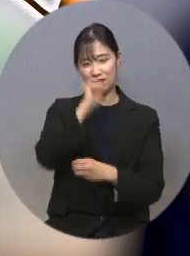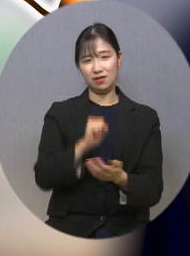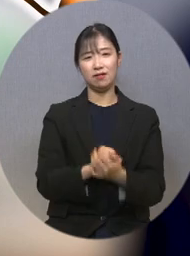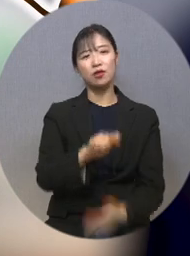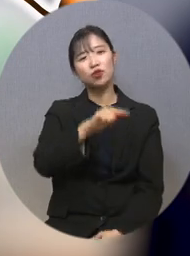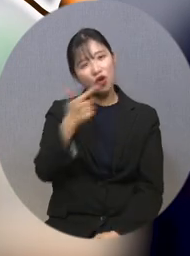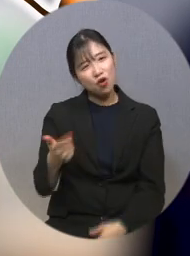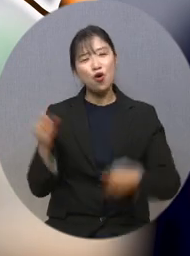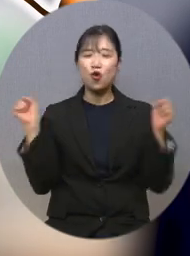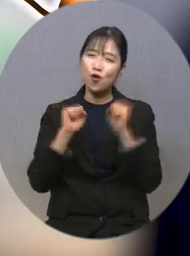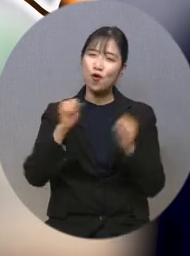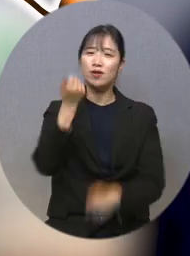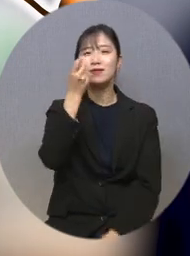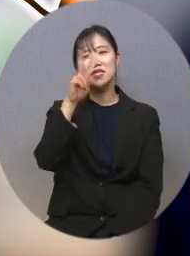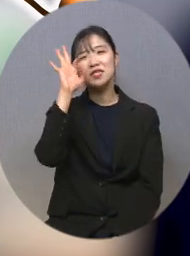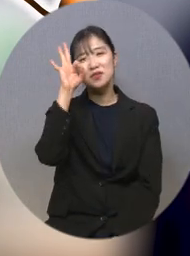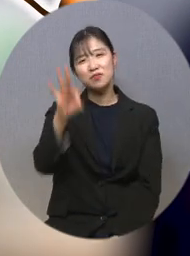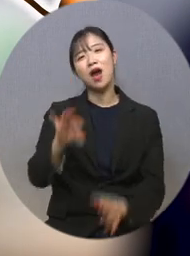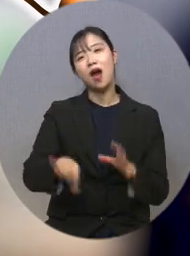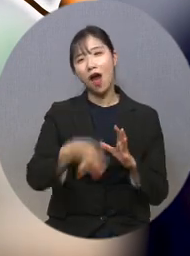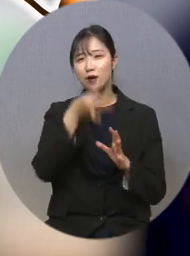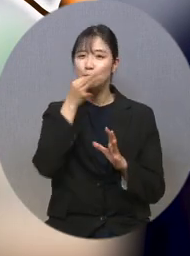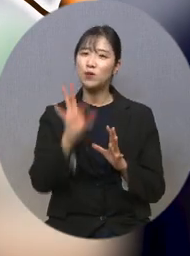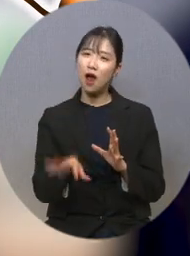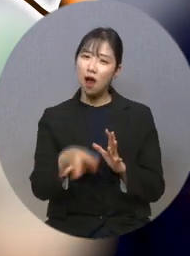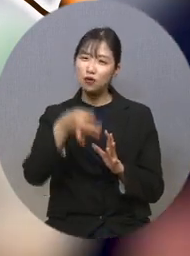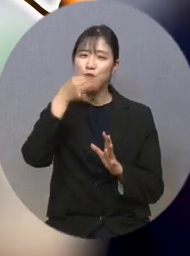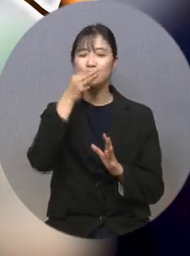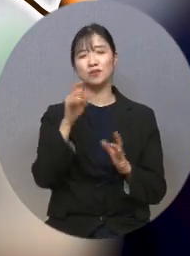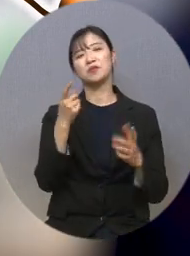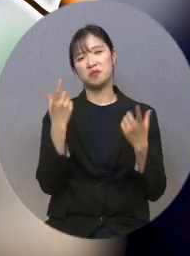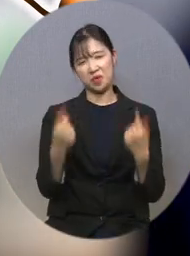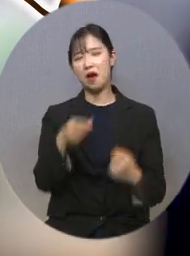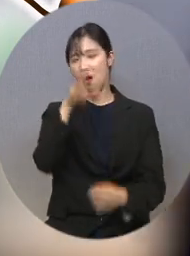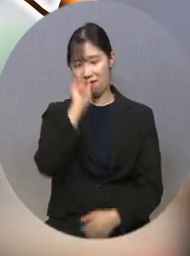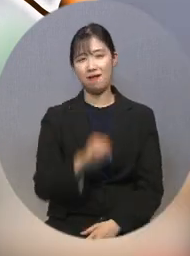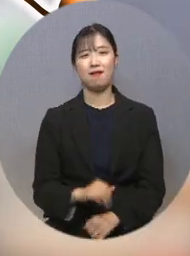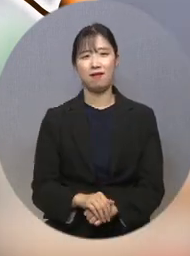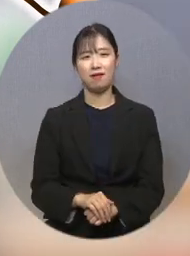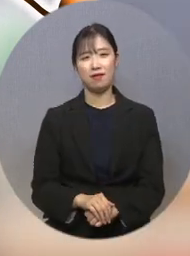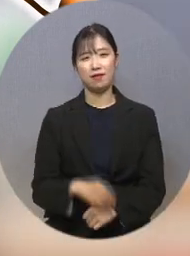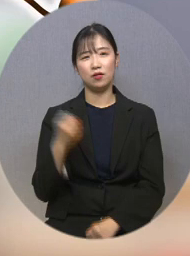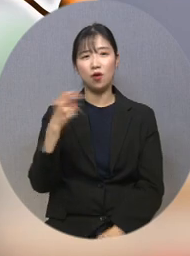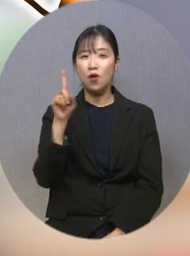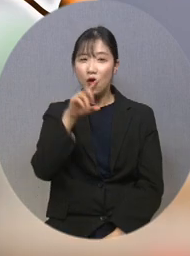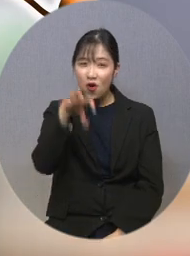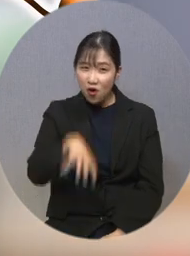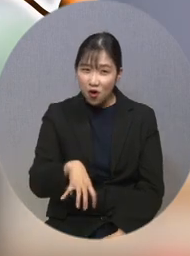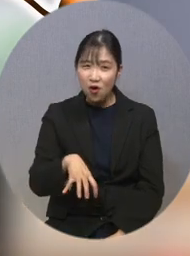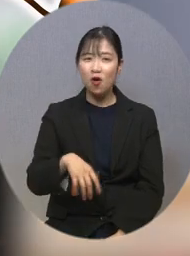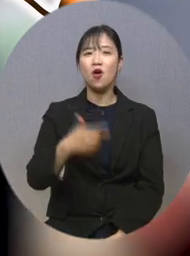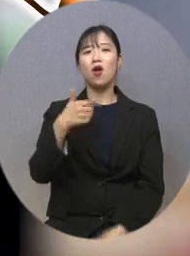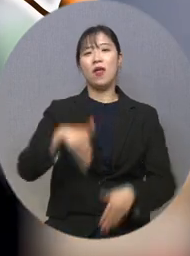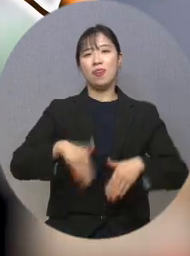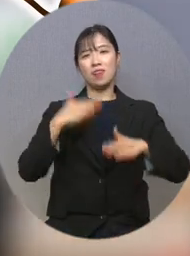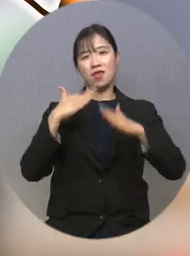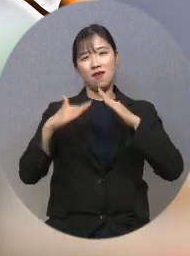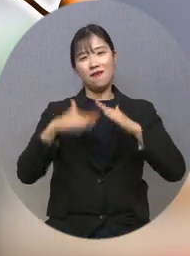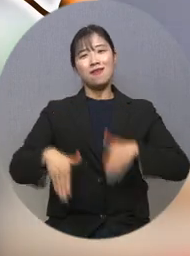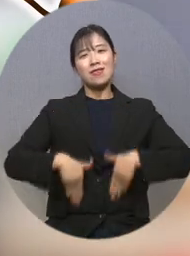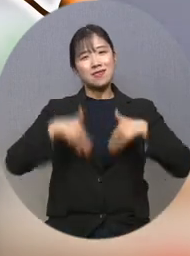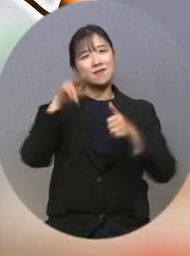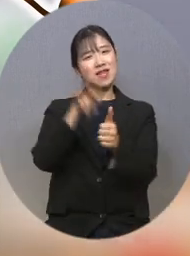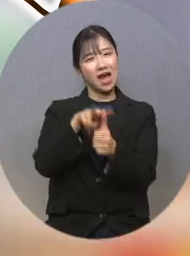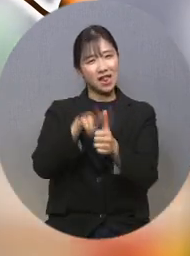그리고 겨울에 TV 보면서 먹을 때 뭐 주전부리로 딱입니다. 주전부리로 딱이고 어디서 구매합니까? 남도 장터에서